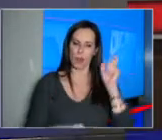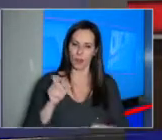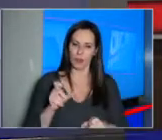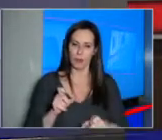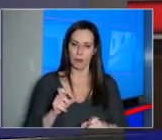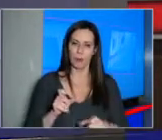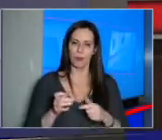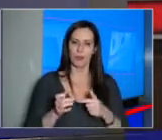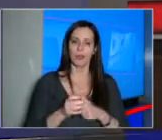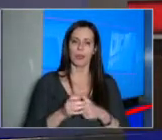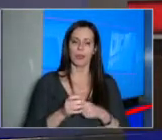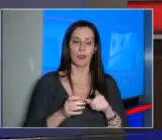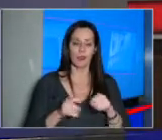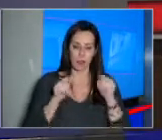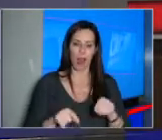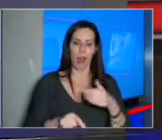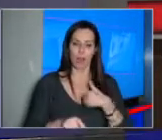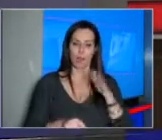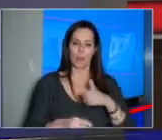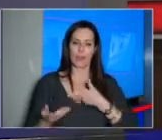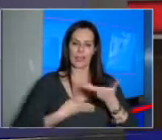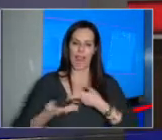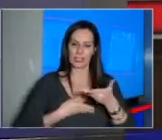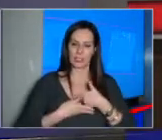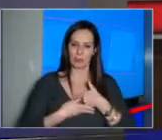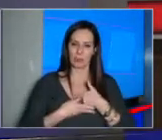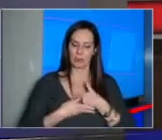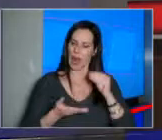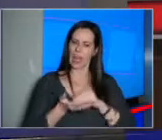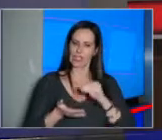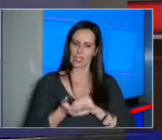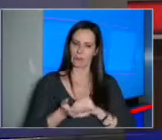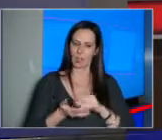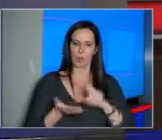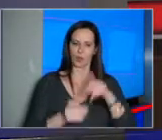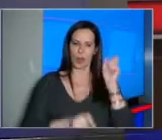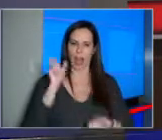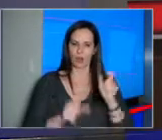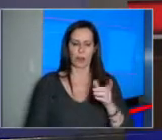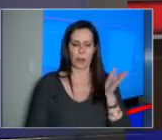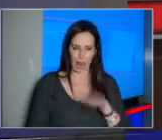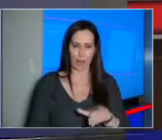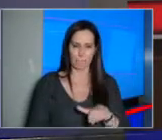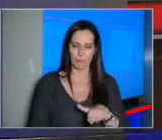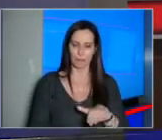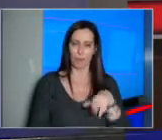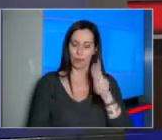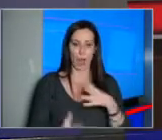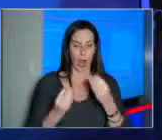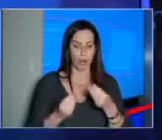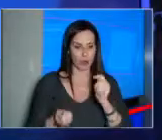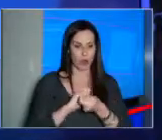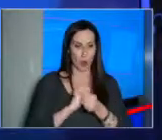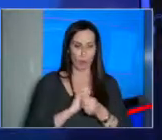את המבוטחים, ובאופן הזה אנחנו גם מתייחסים לצרכים ולזכויות שלהם. חוץ מזה, ישנם הרבה מאוד